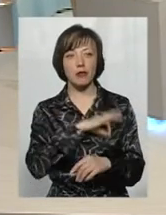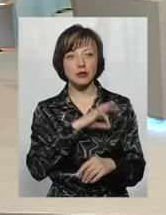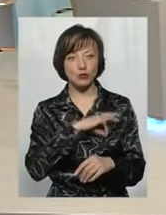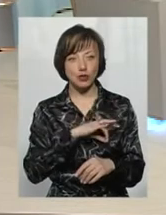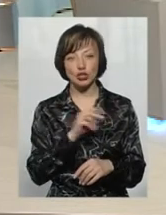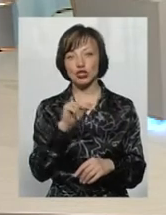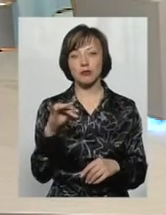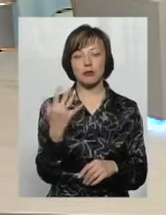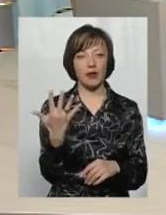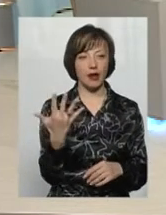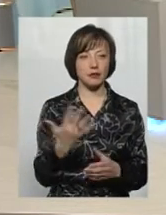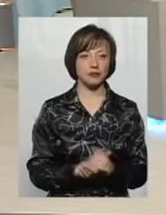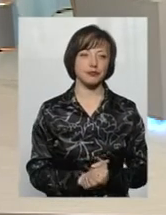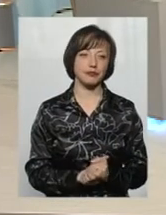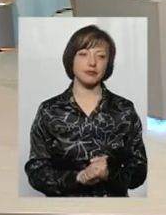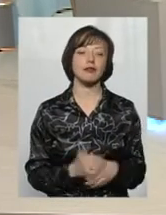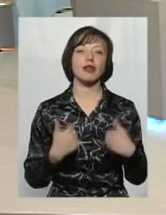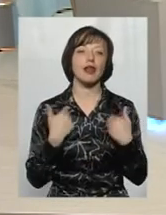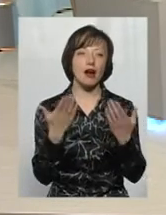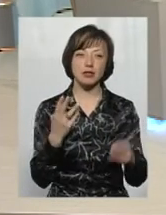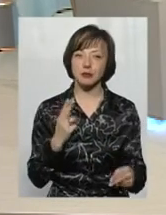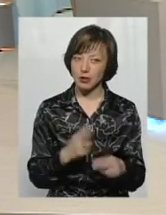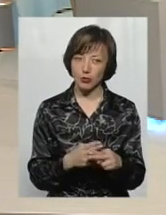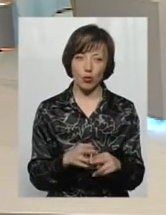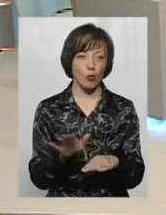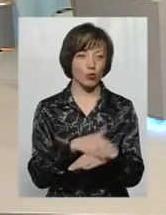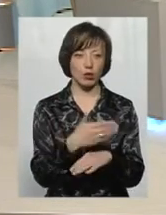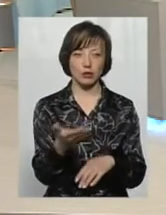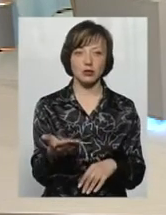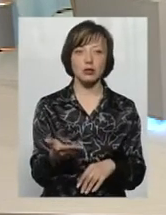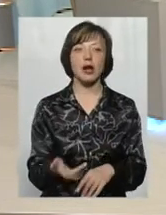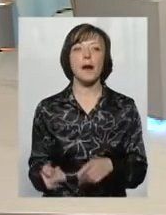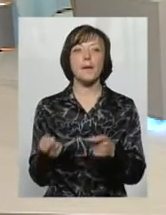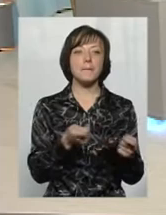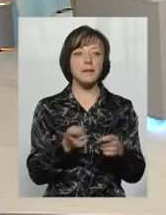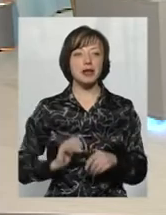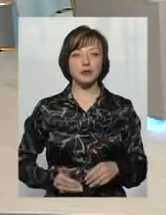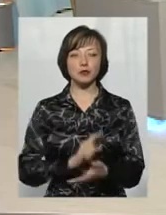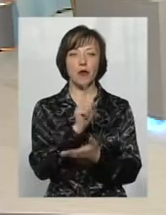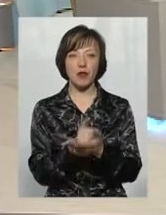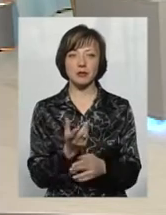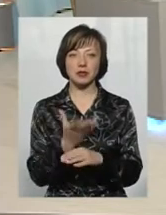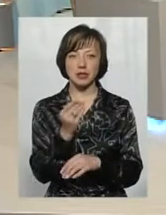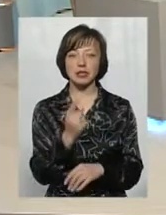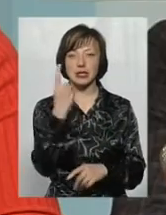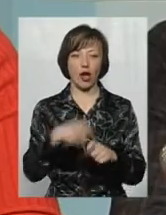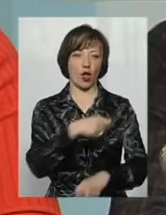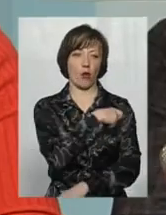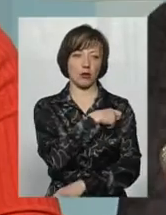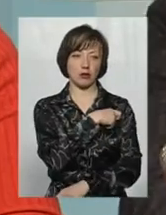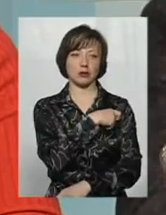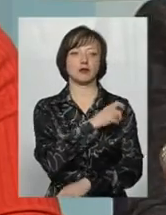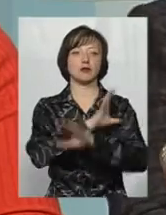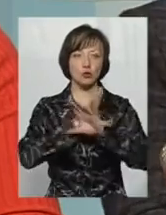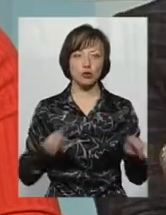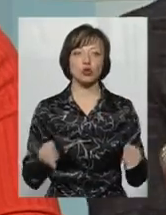перепрошую, чи 5. Пане Володимире, я вас переб'ю, я знову саме кажу. Перевізнику повинні платити за кілометр пробігу.